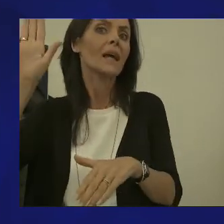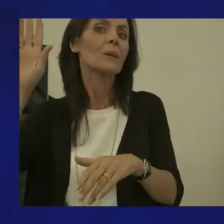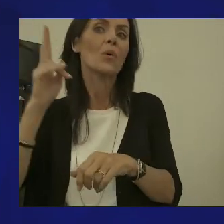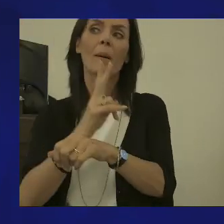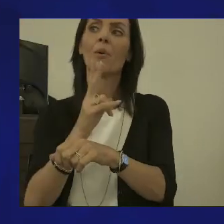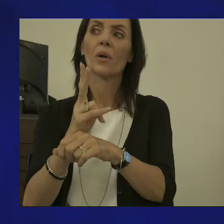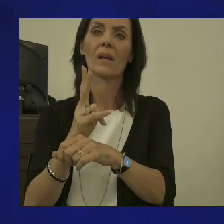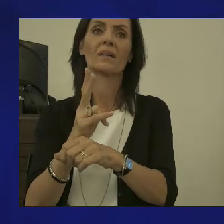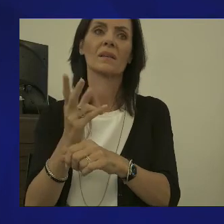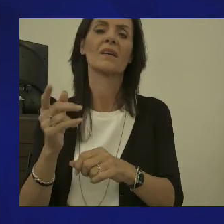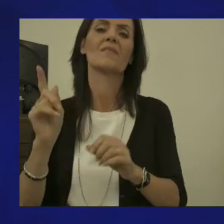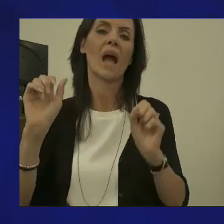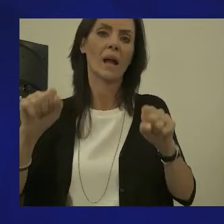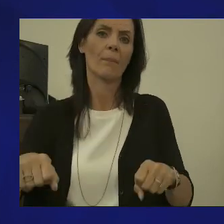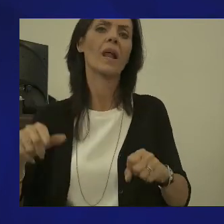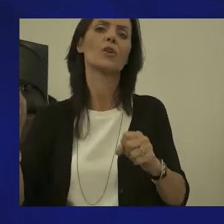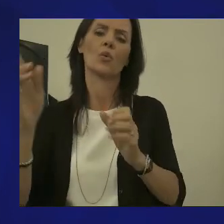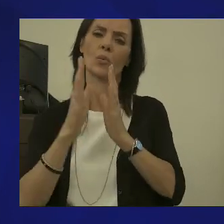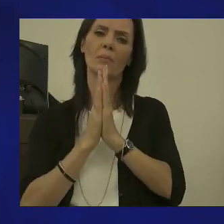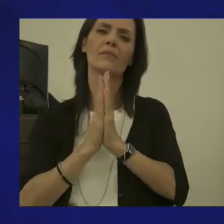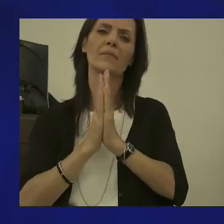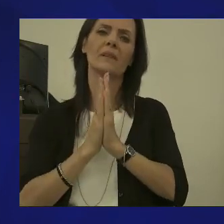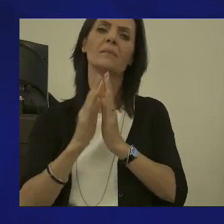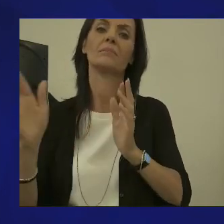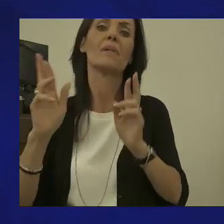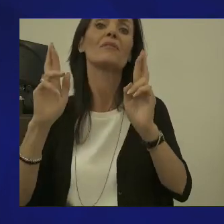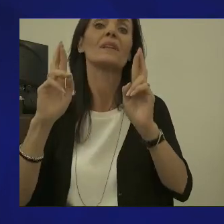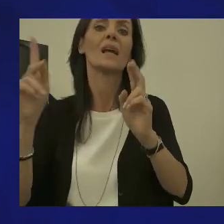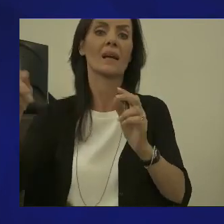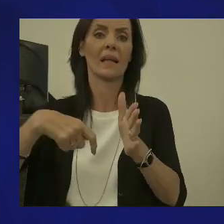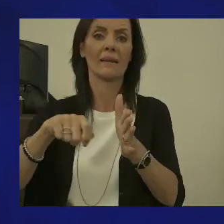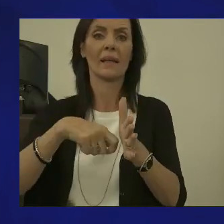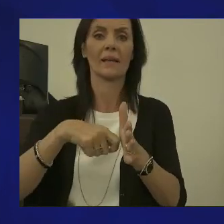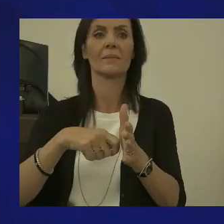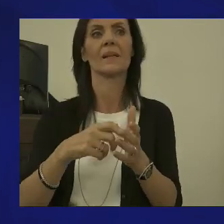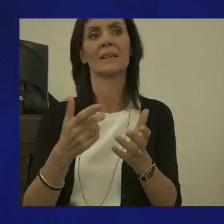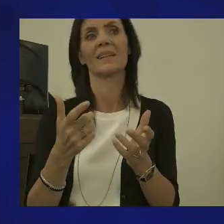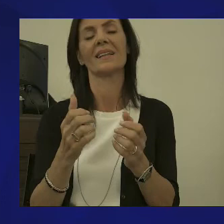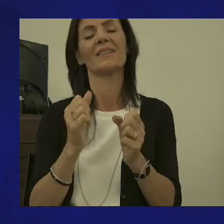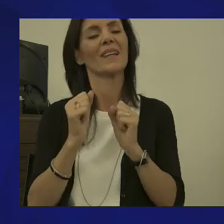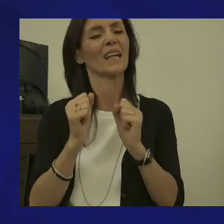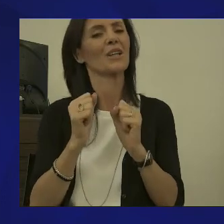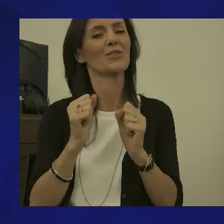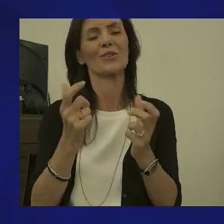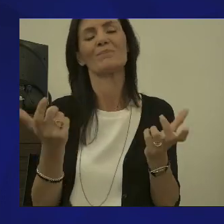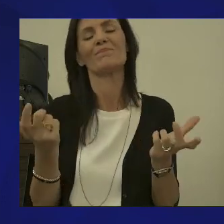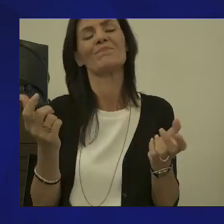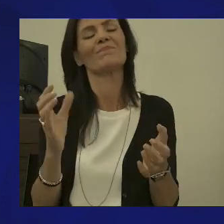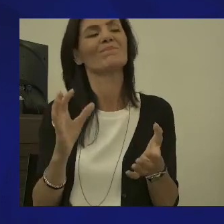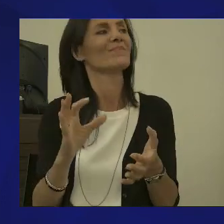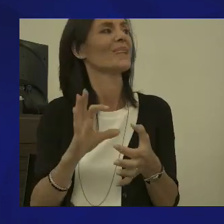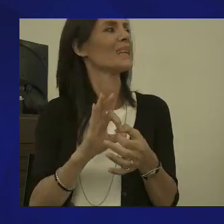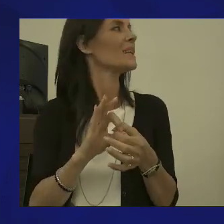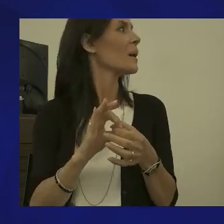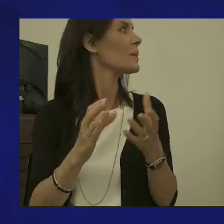הקבלן מבטיח לתקן את המדרגות. אז קצת קשה לי להתחבר לסוג הטיעון